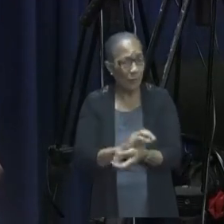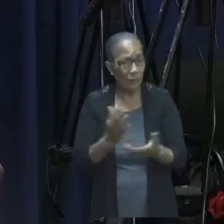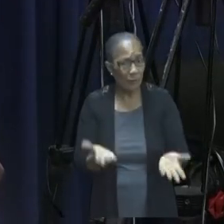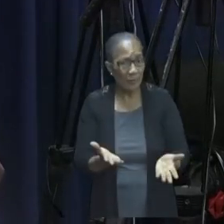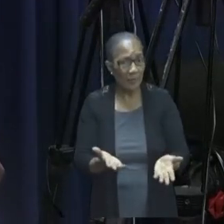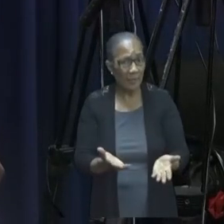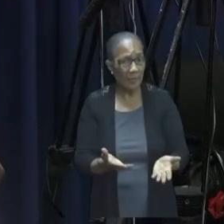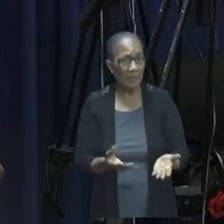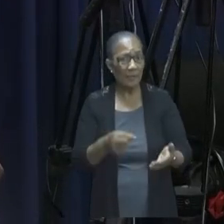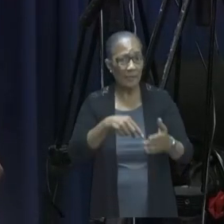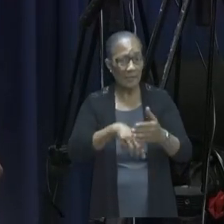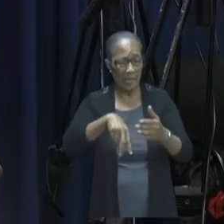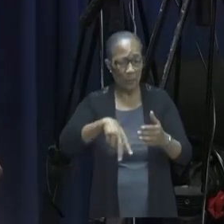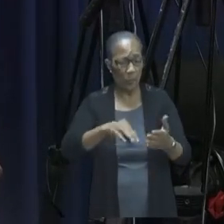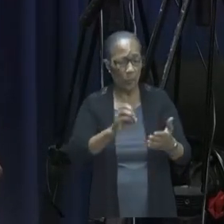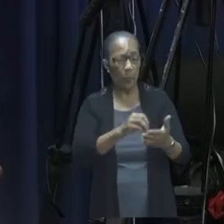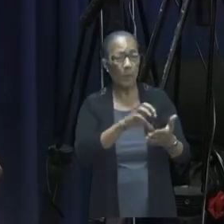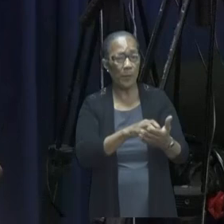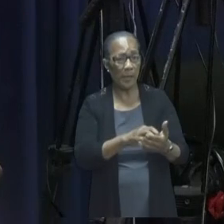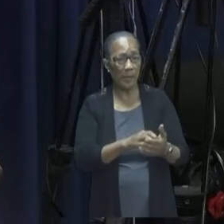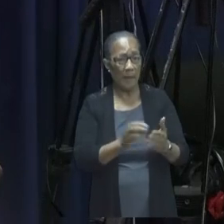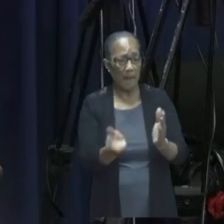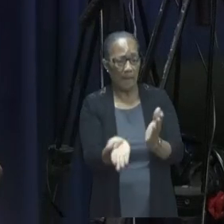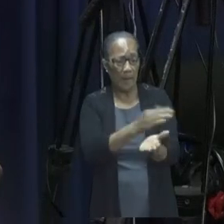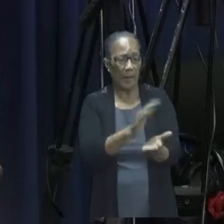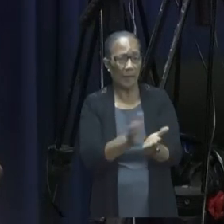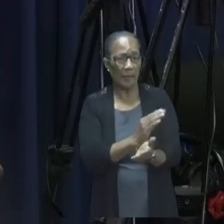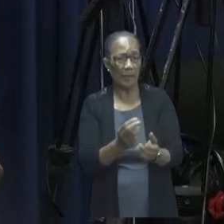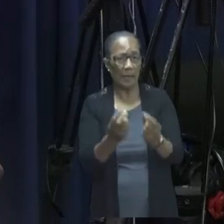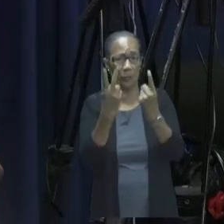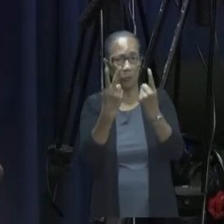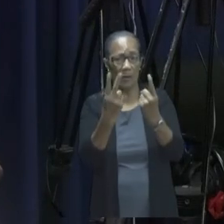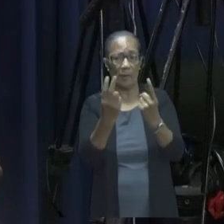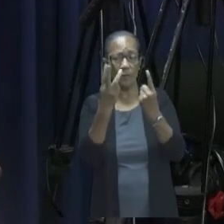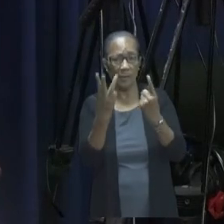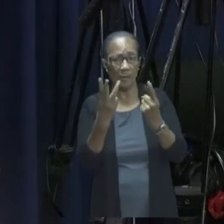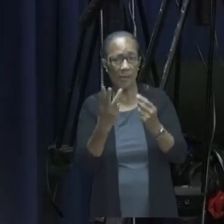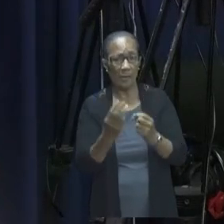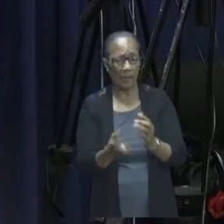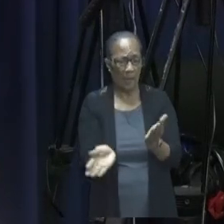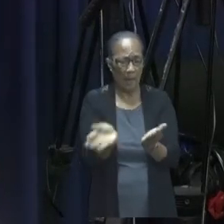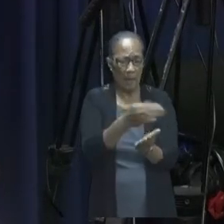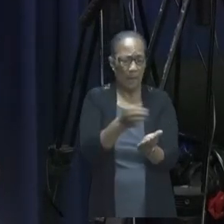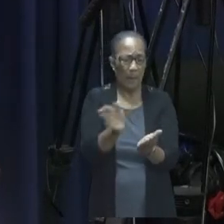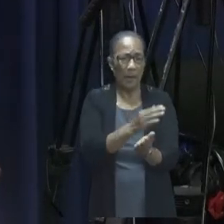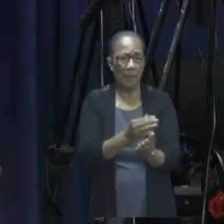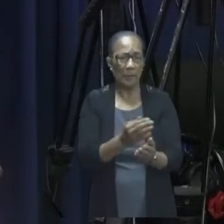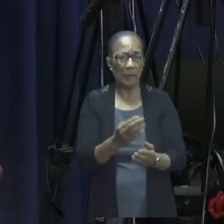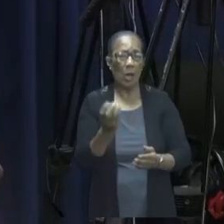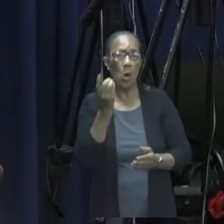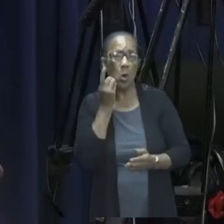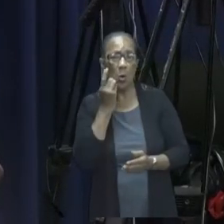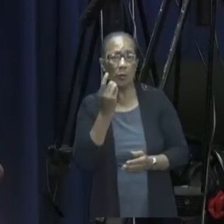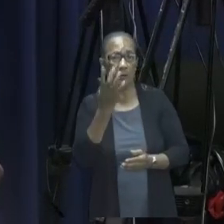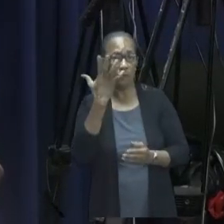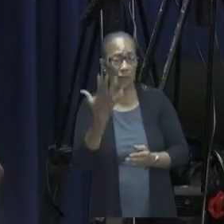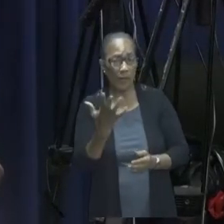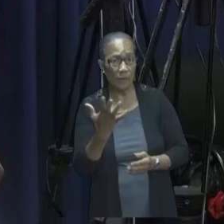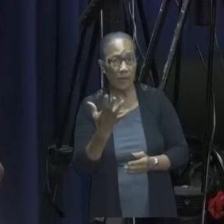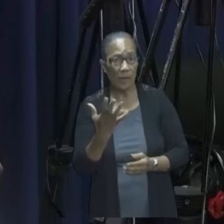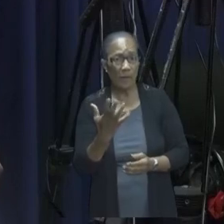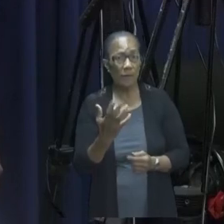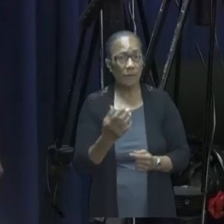nob pagina 12 van 13 een pagina 105 van uw meerjaren ontwikkelingsprogramma